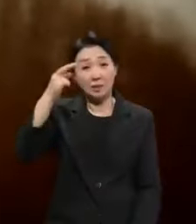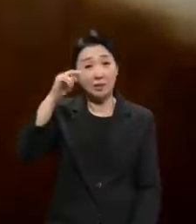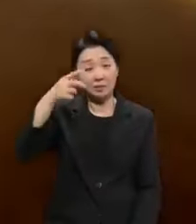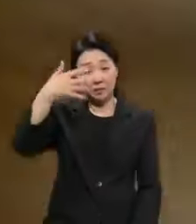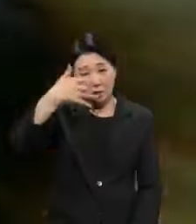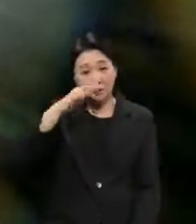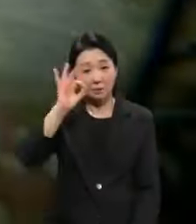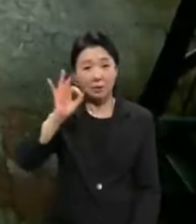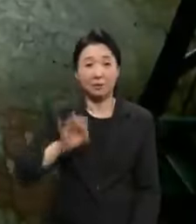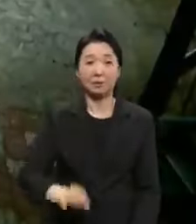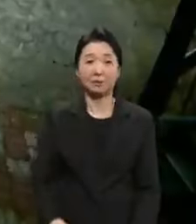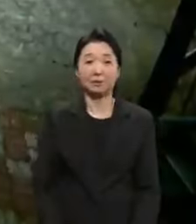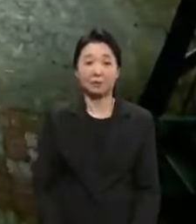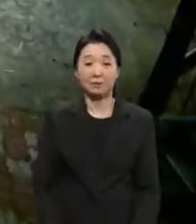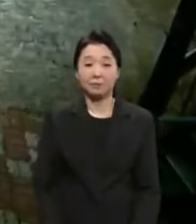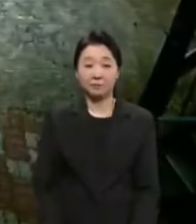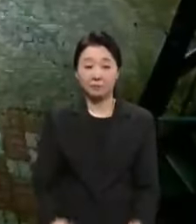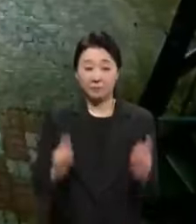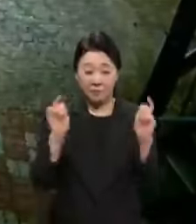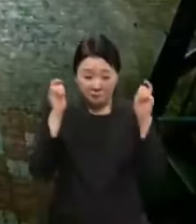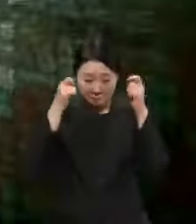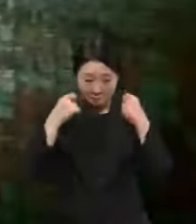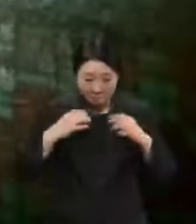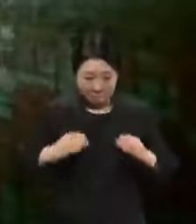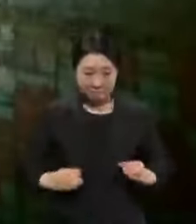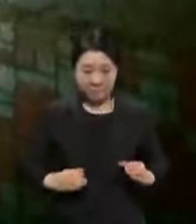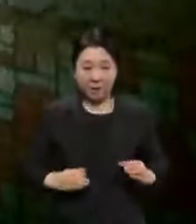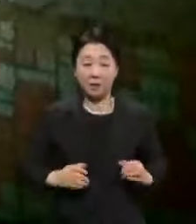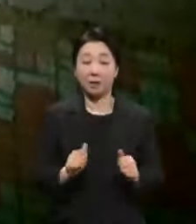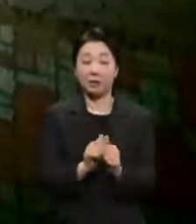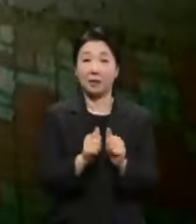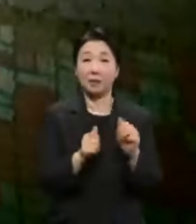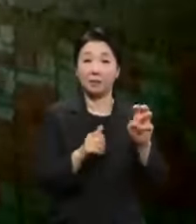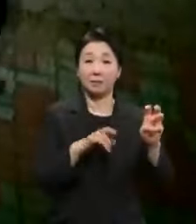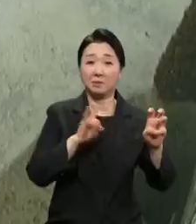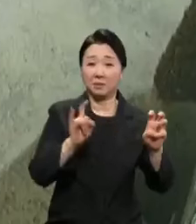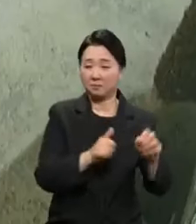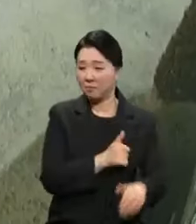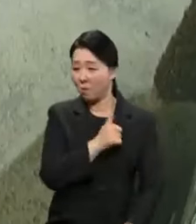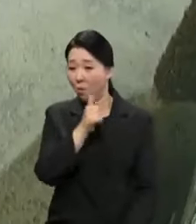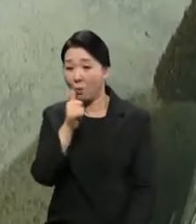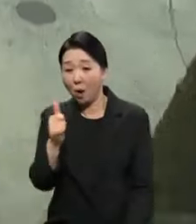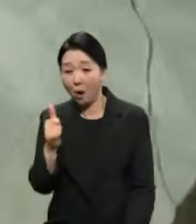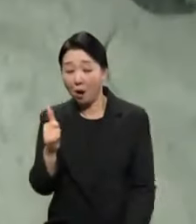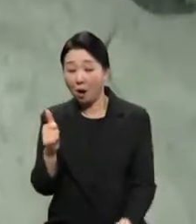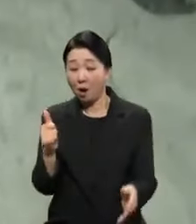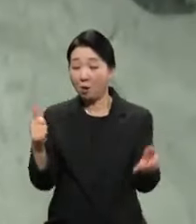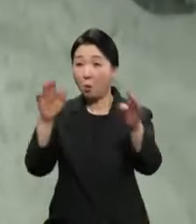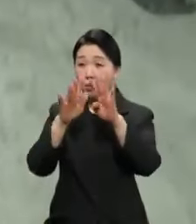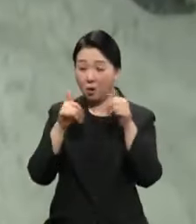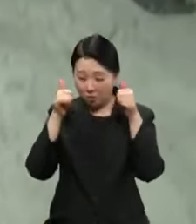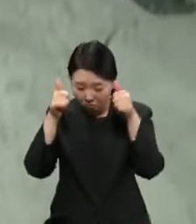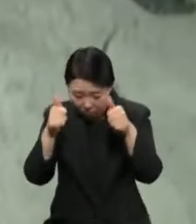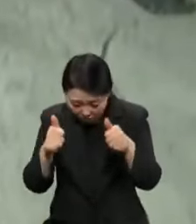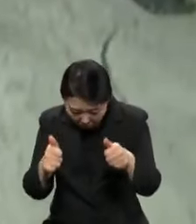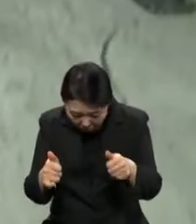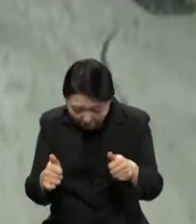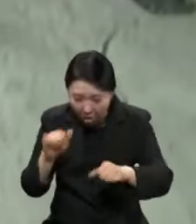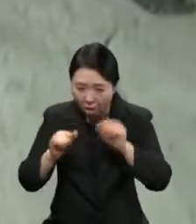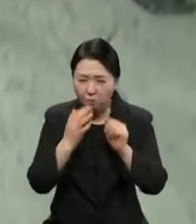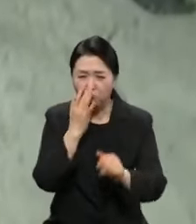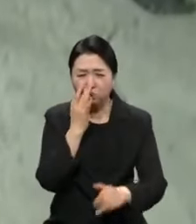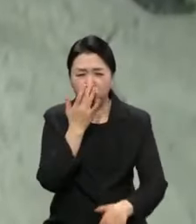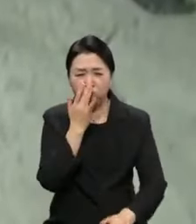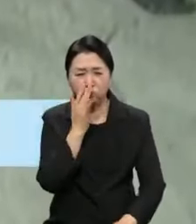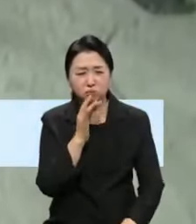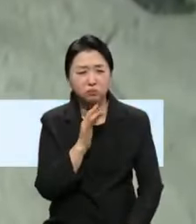장면입니다. 점퍼를 입은 30대 투숙객이 펜션에 들어섭니다. 건물을 향해 절을 하는 등 알 수 없는 행동을